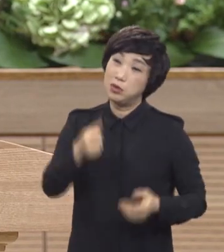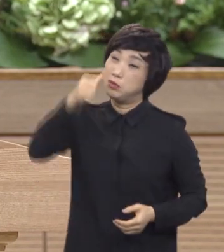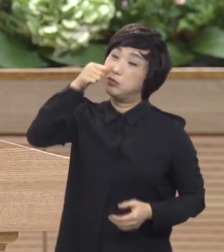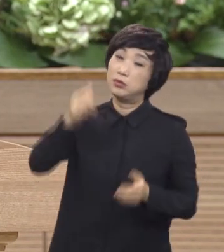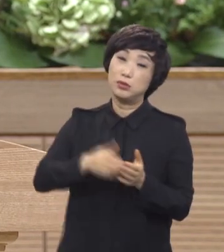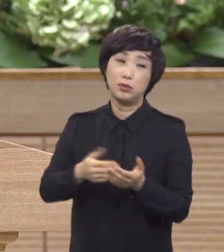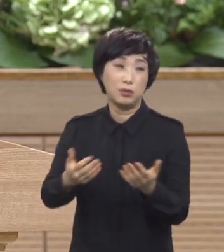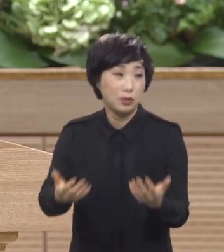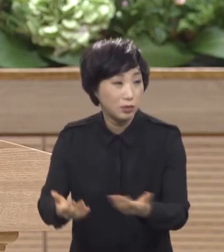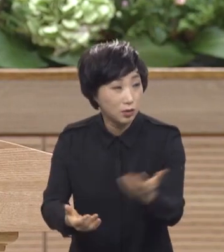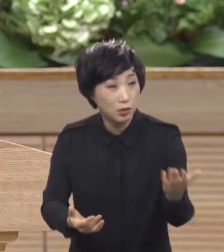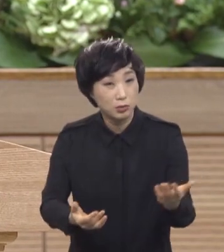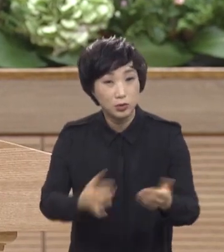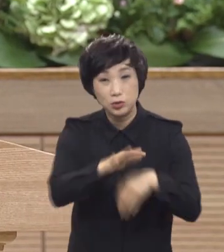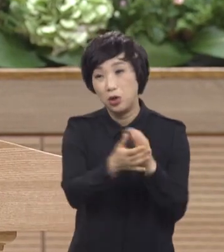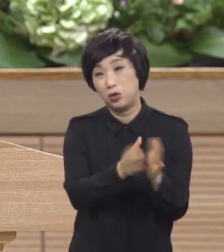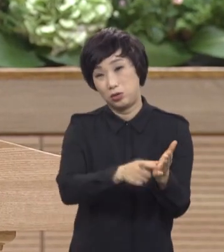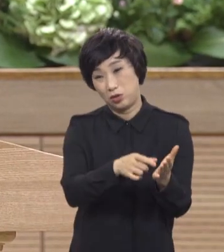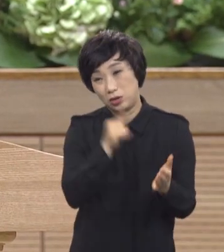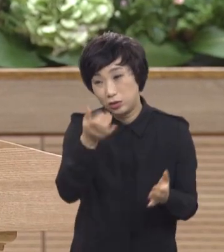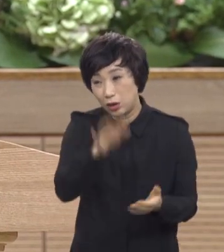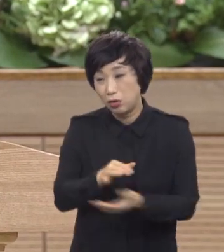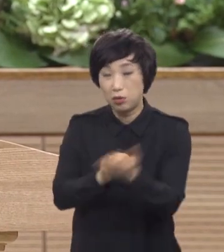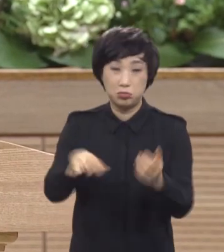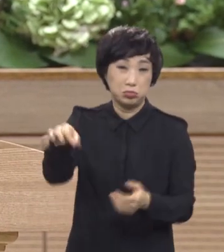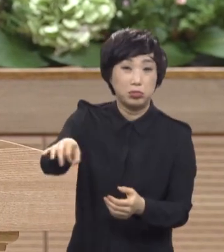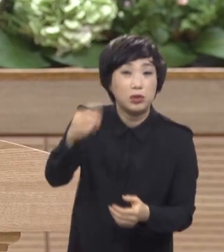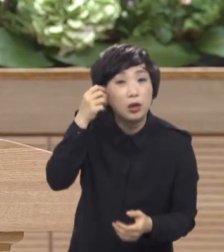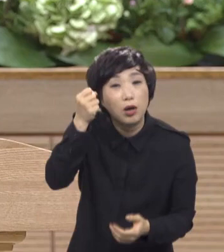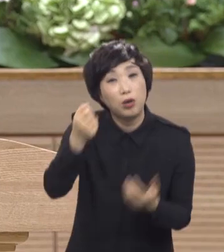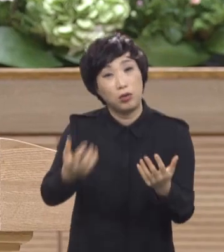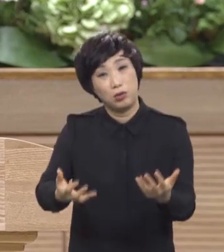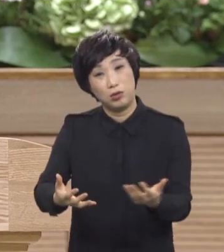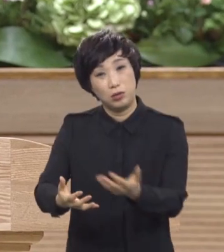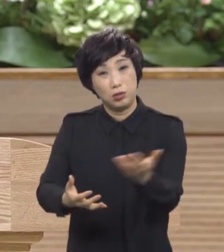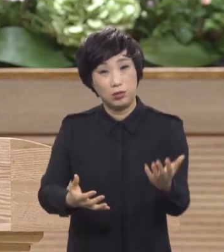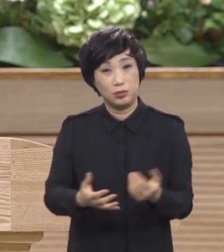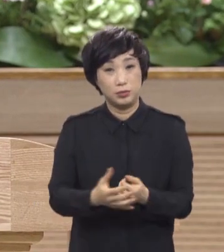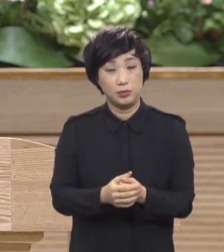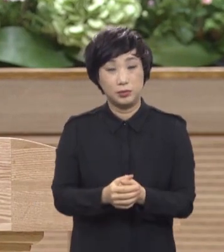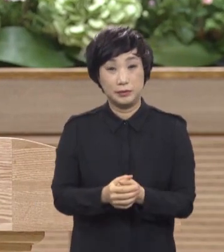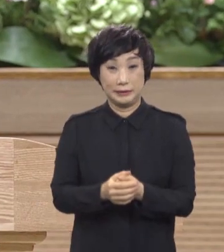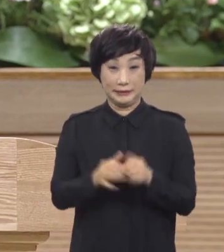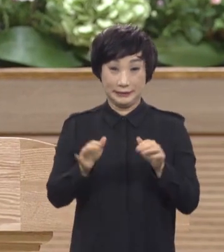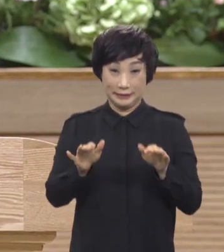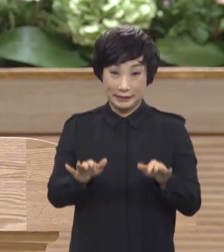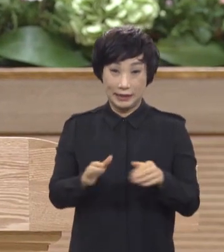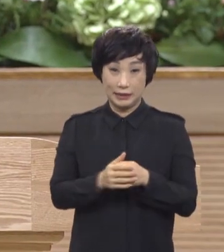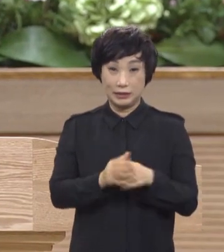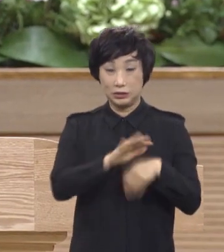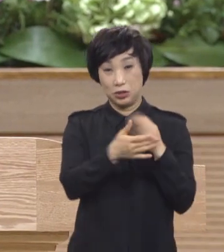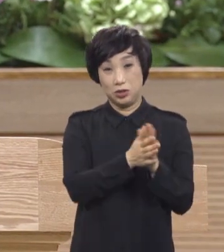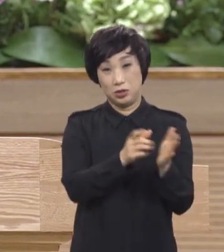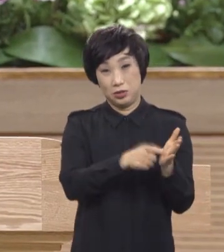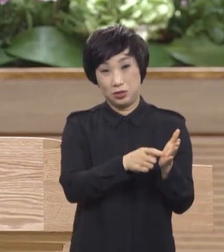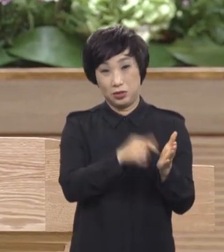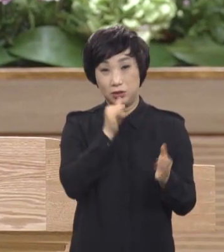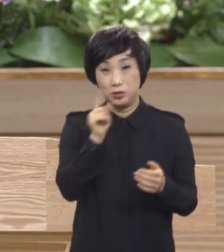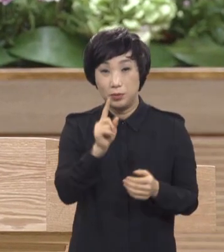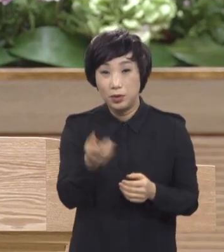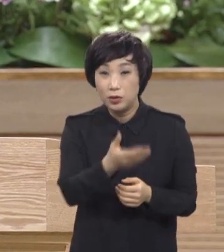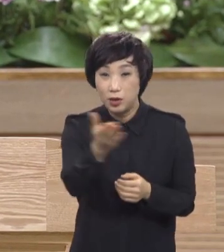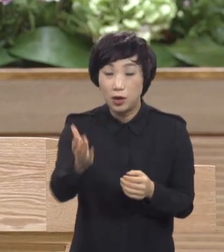성경은 말씀했으나 무시하는 것이냐 이 말이오 자 11절에 가서 뭐라고 하냐